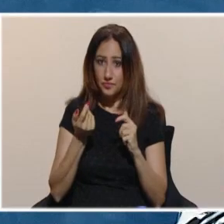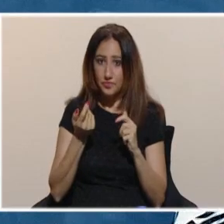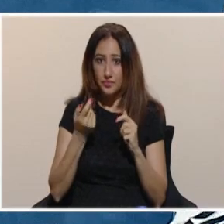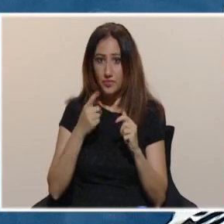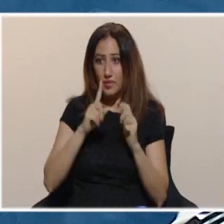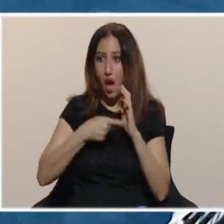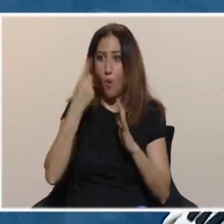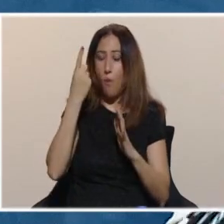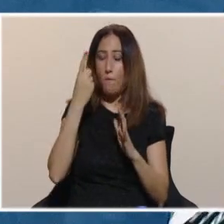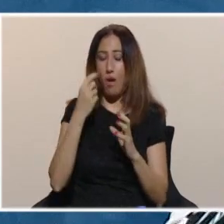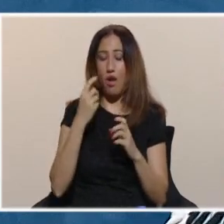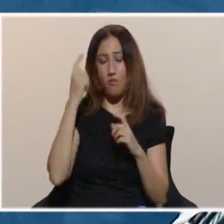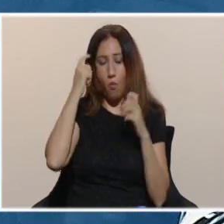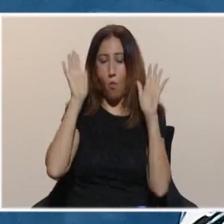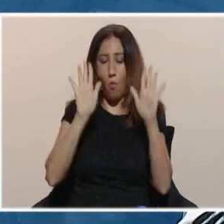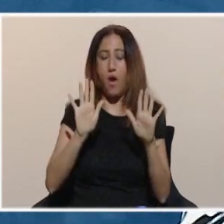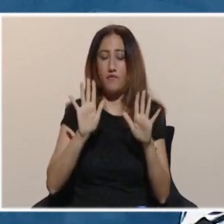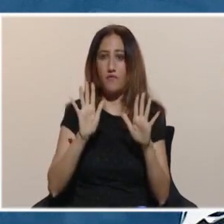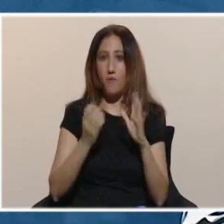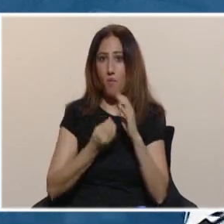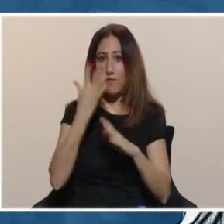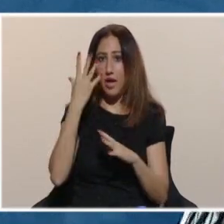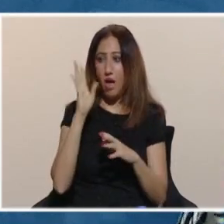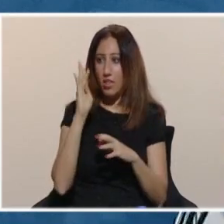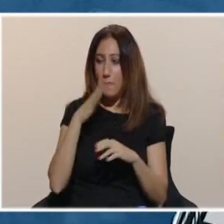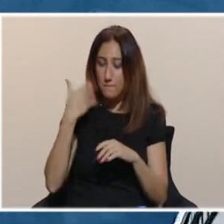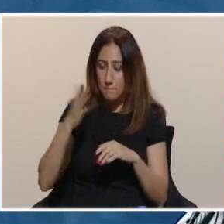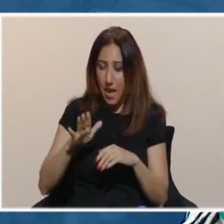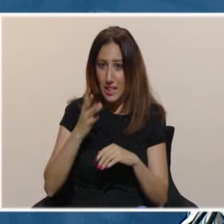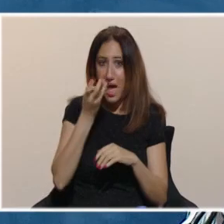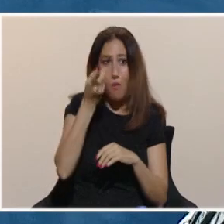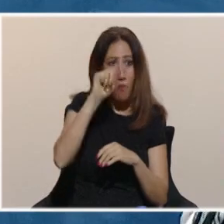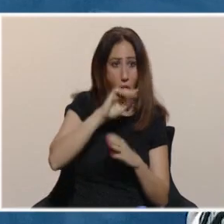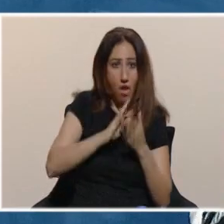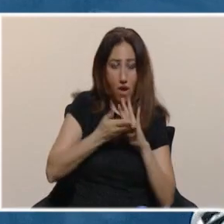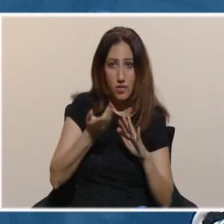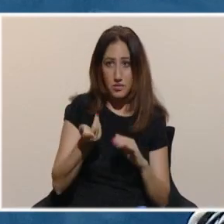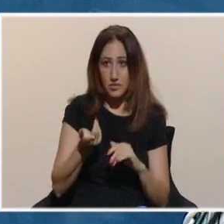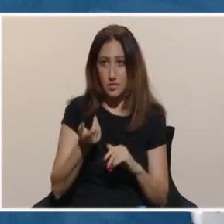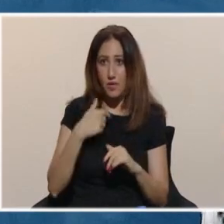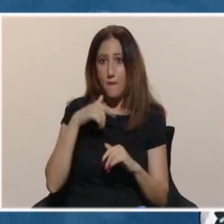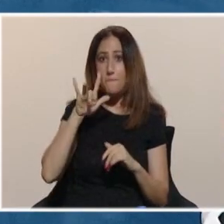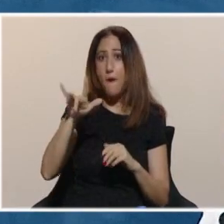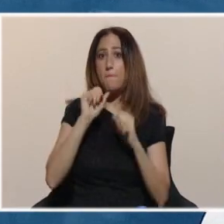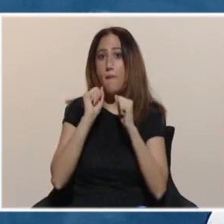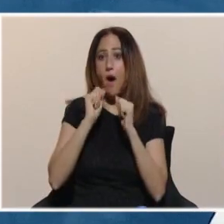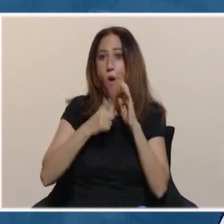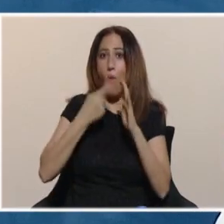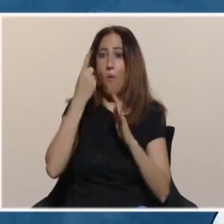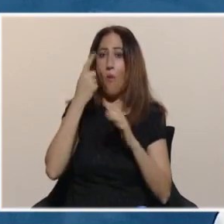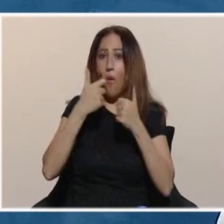اتولد. اول مره في حياتي اعرف حد يموت، وحد انا عشقته وكان اول حب في